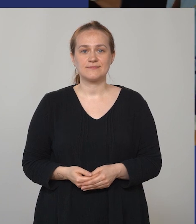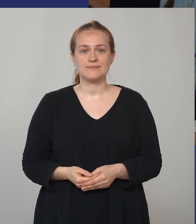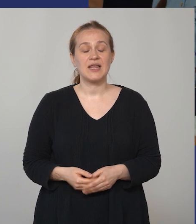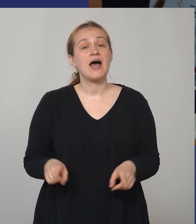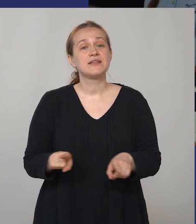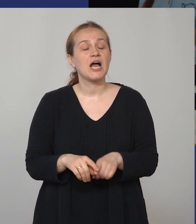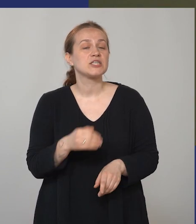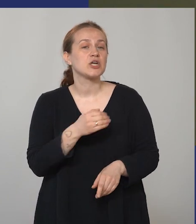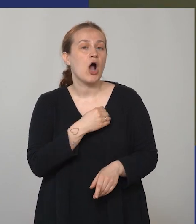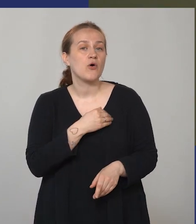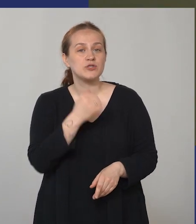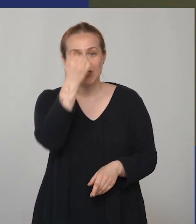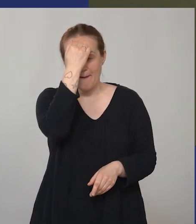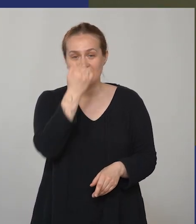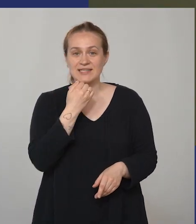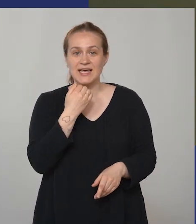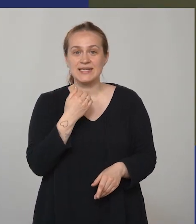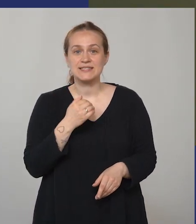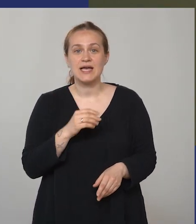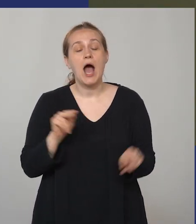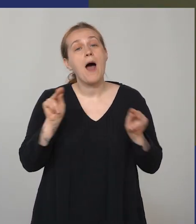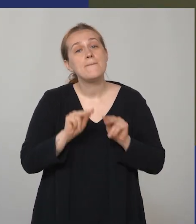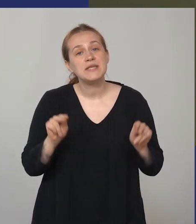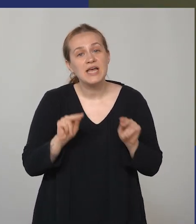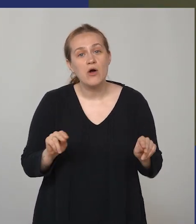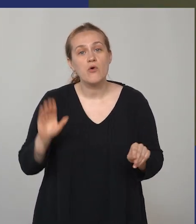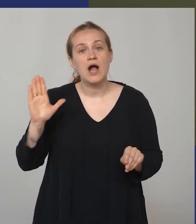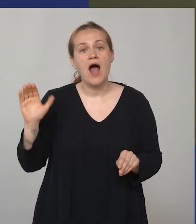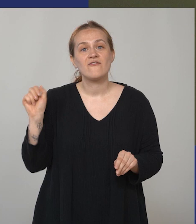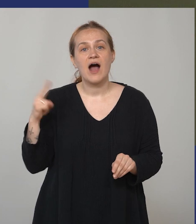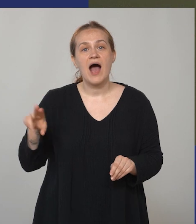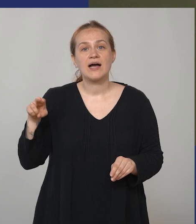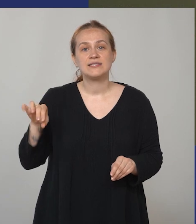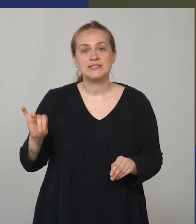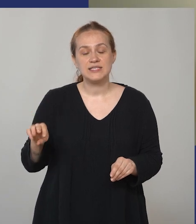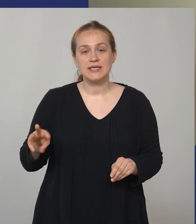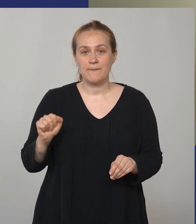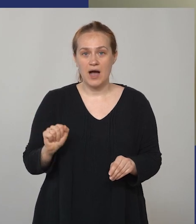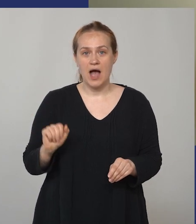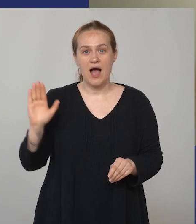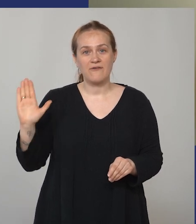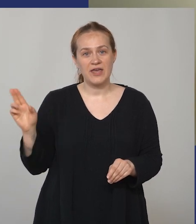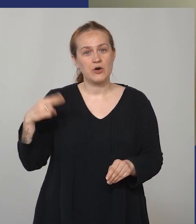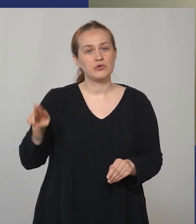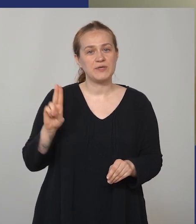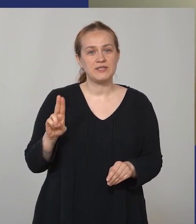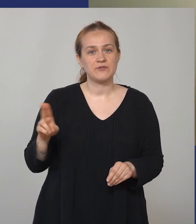А также хочется поблагодарить педагога Вадима Веру Дмитриевну